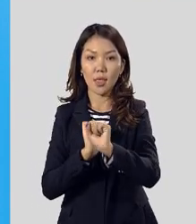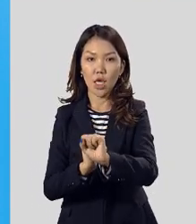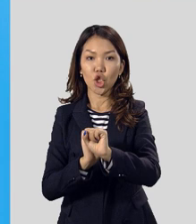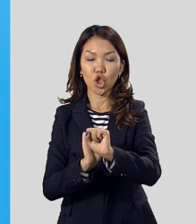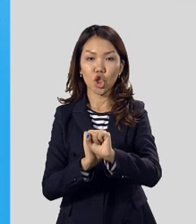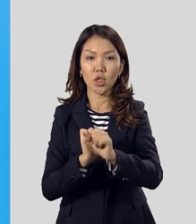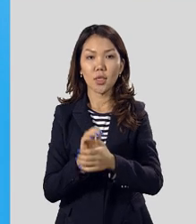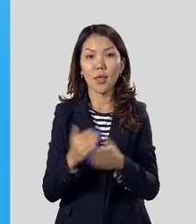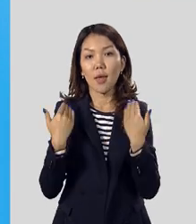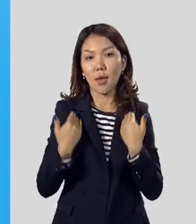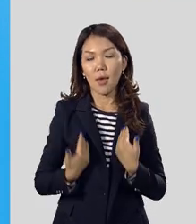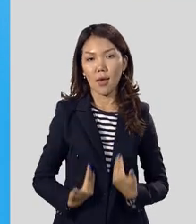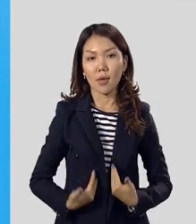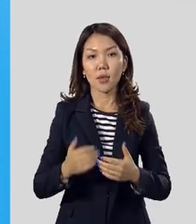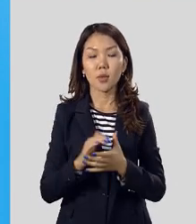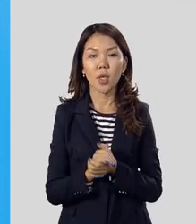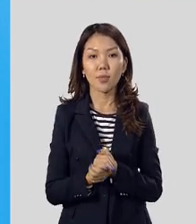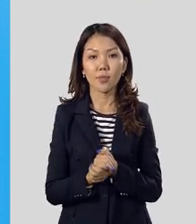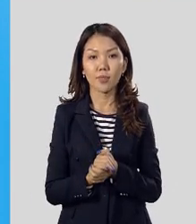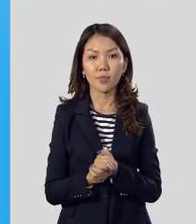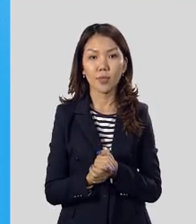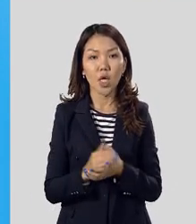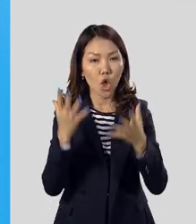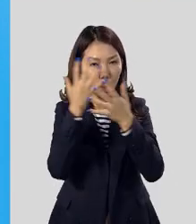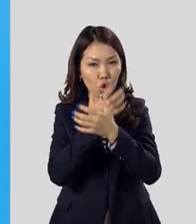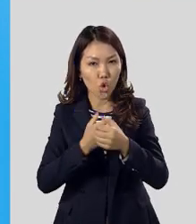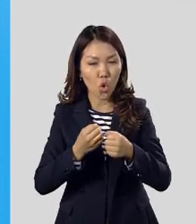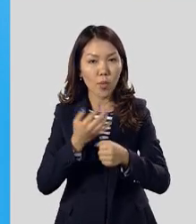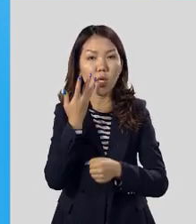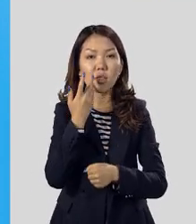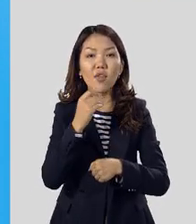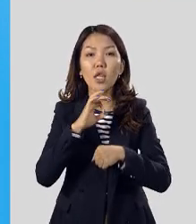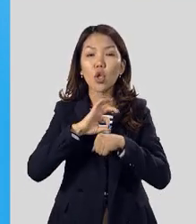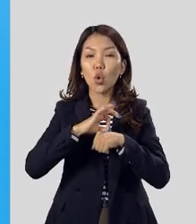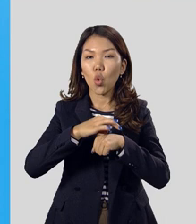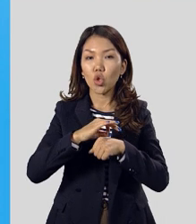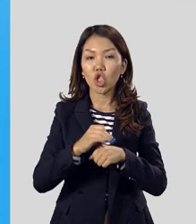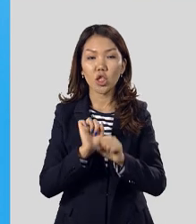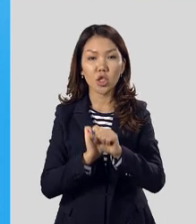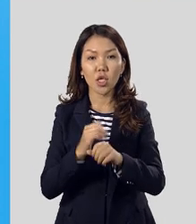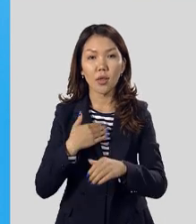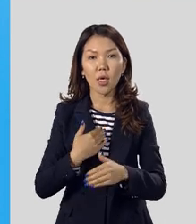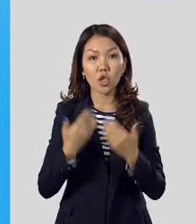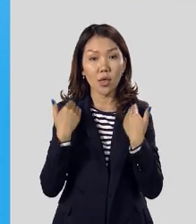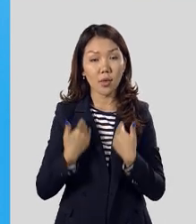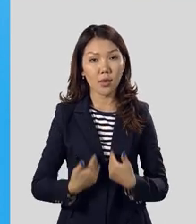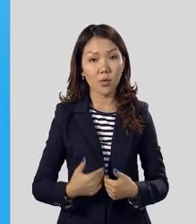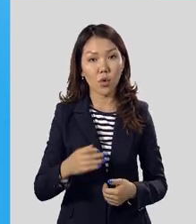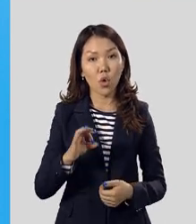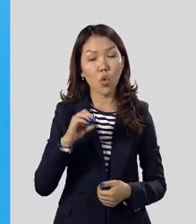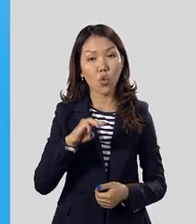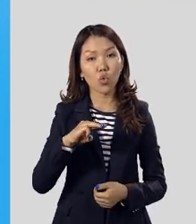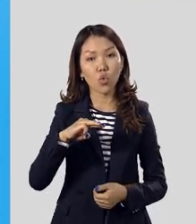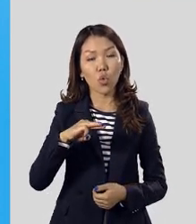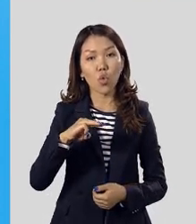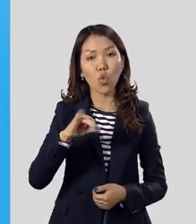защитная реакция организма. Темный цвет кожи защищает наш организм от